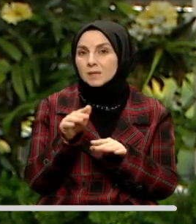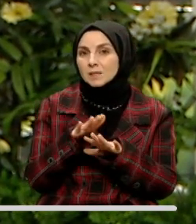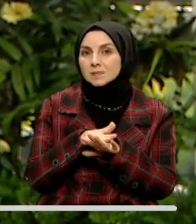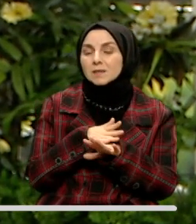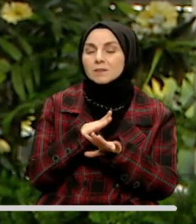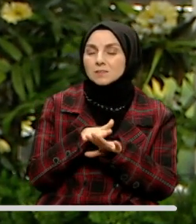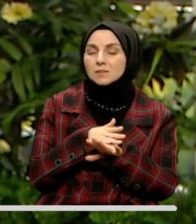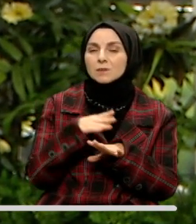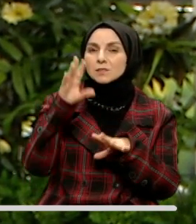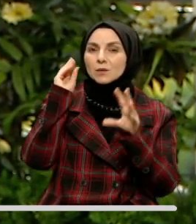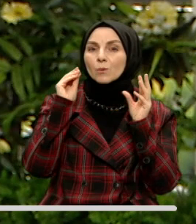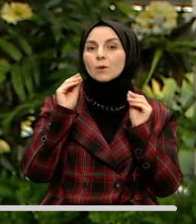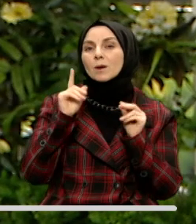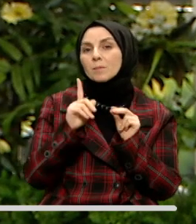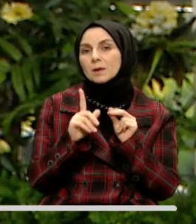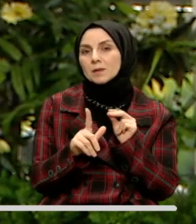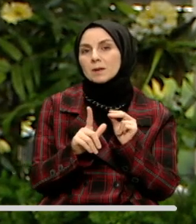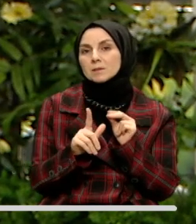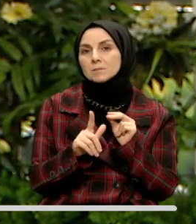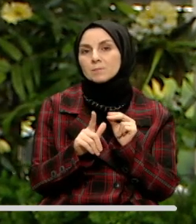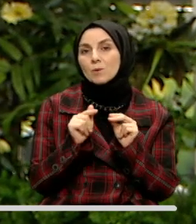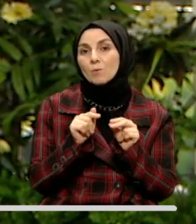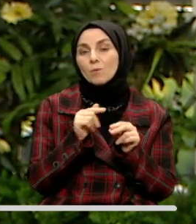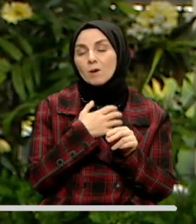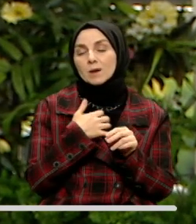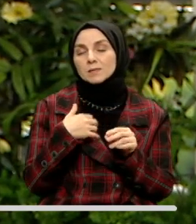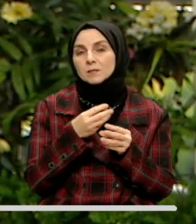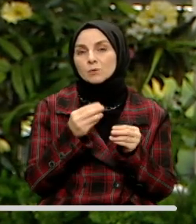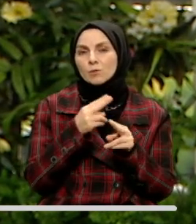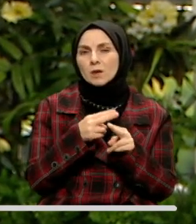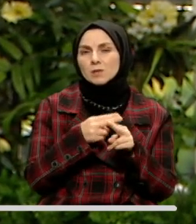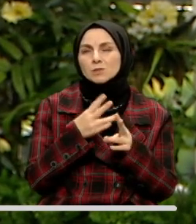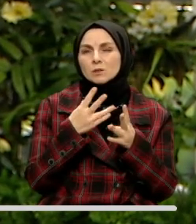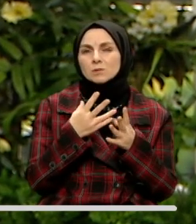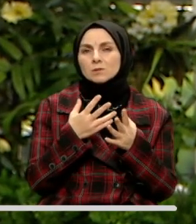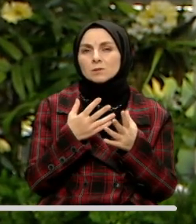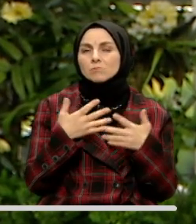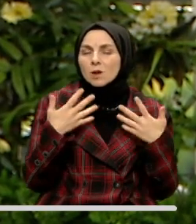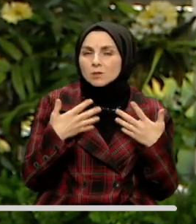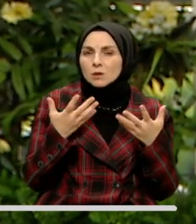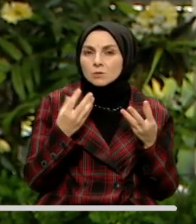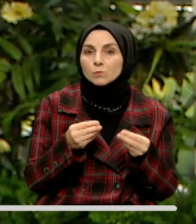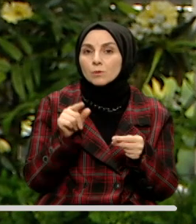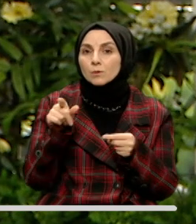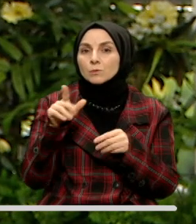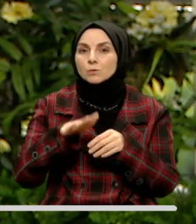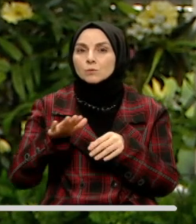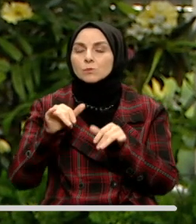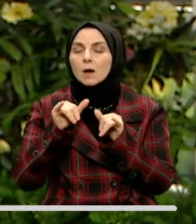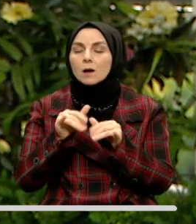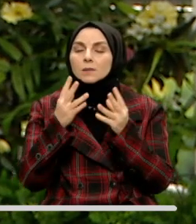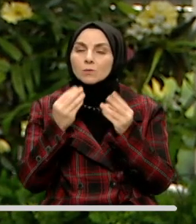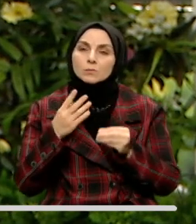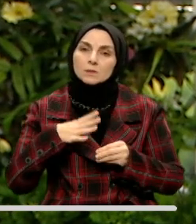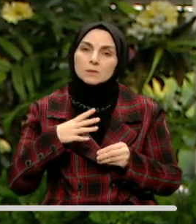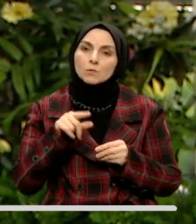göre sen ondan sakinliği, duruluğu öğreneceksin. O çocuk da hızlanmayı öğrenecek. Ortada bir yerde buluşacağız. Ama bu öğrenme